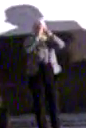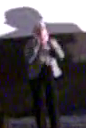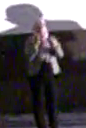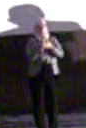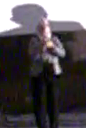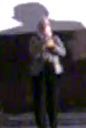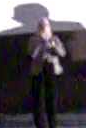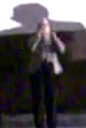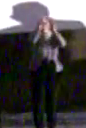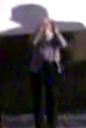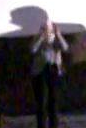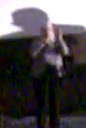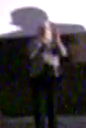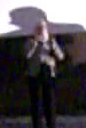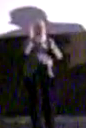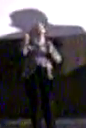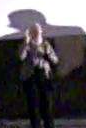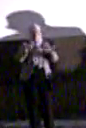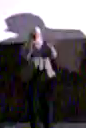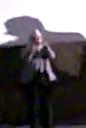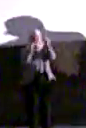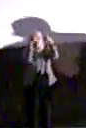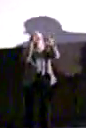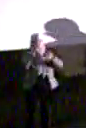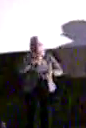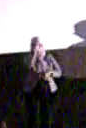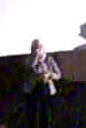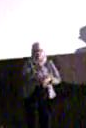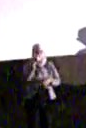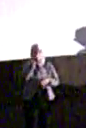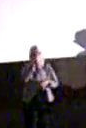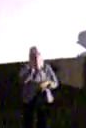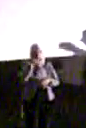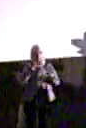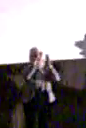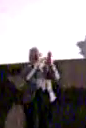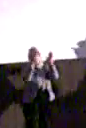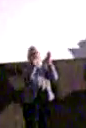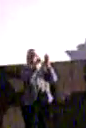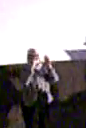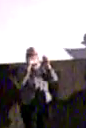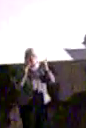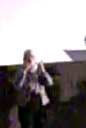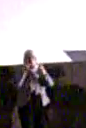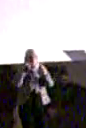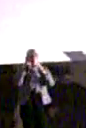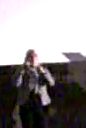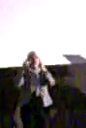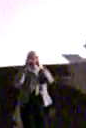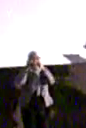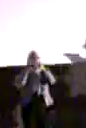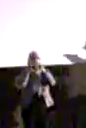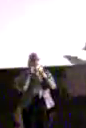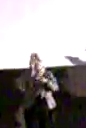عليها ميثاق تونس للمساواة والحريات الفردية. هذا الميثاق كما قال مراد يأتي لمعاضدة تقرير